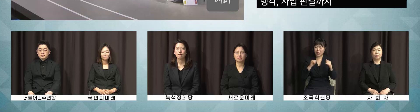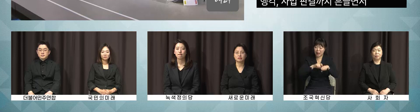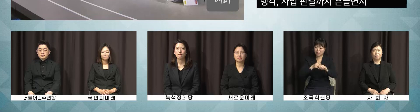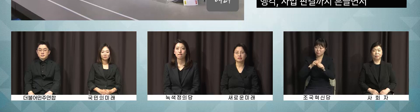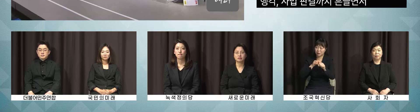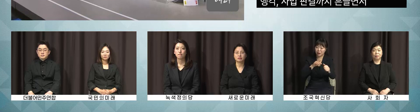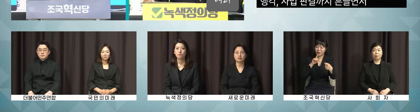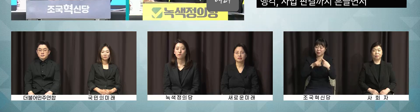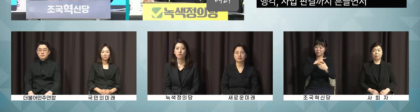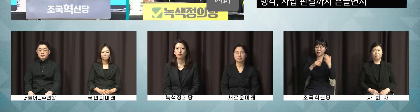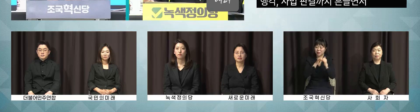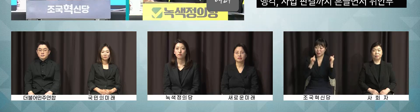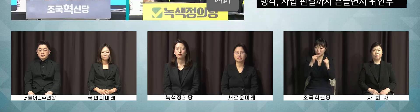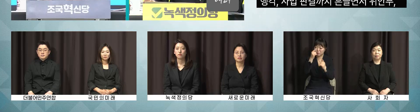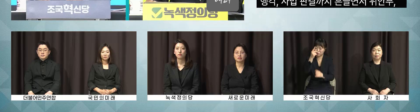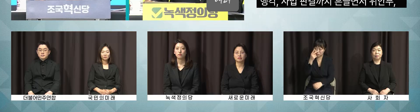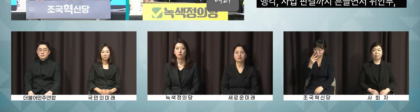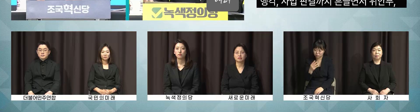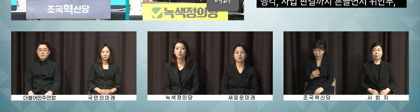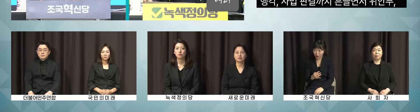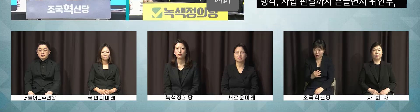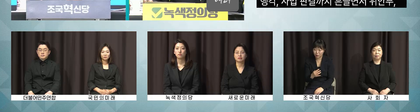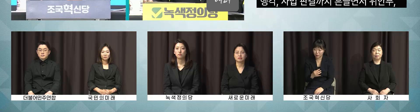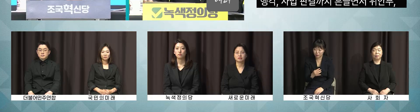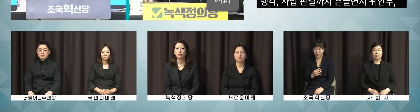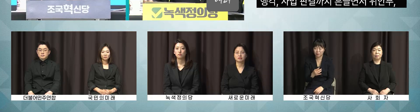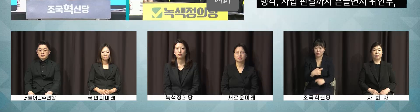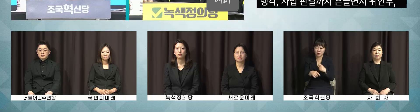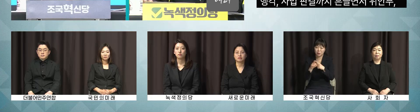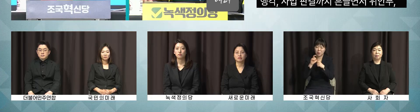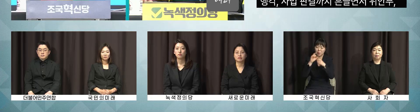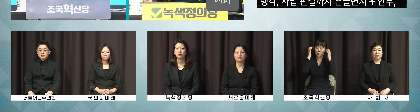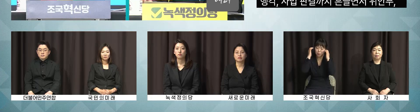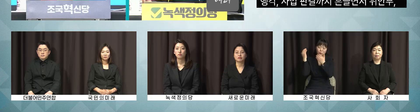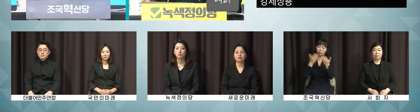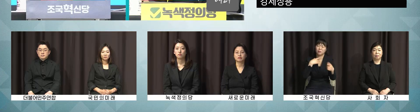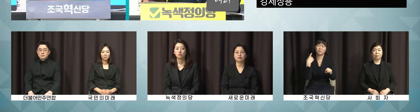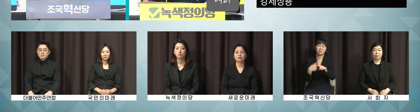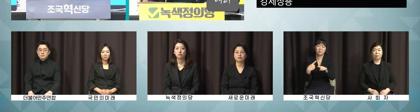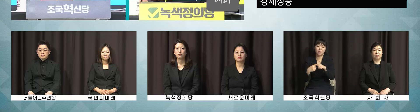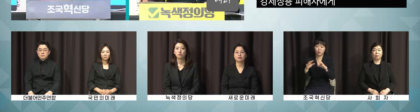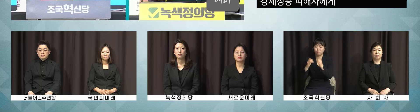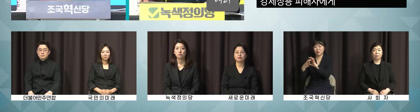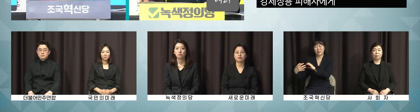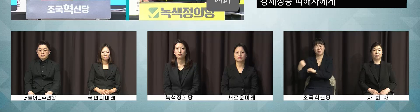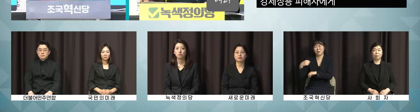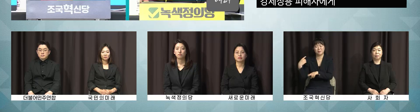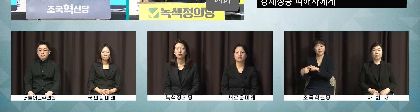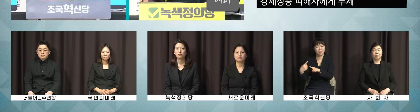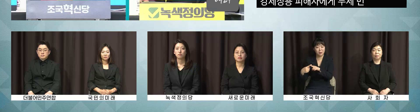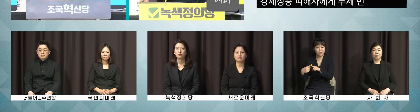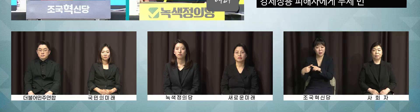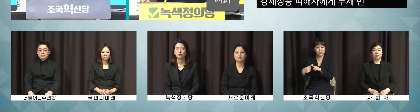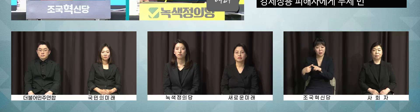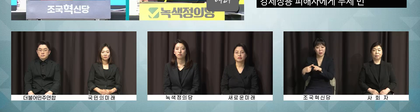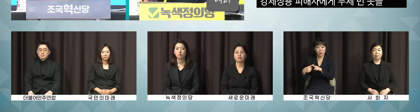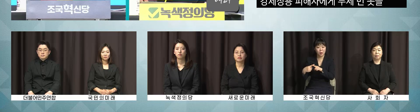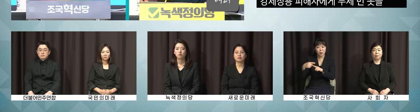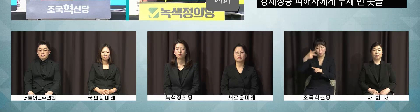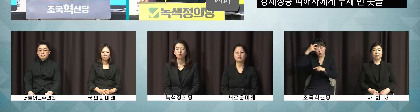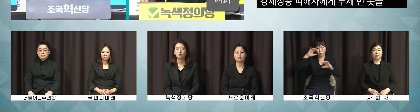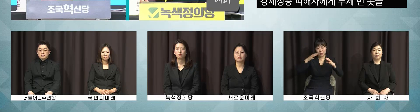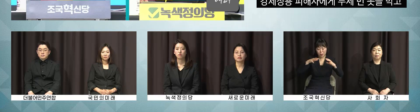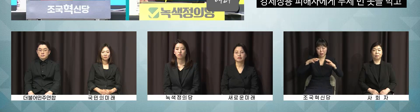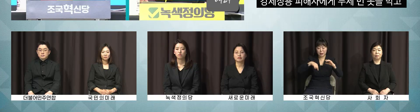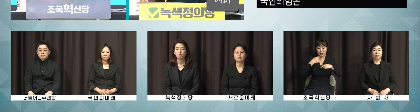강제징용 피해자들에게 두 번, 세 번 못을 박습니다. 국민의힘은 한술 더 뜹니다. 조선은 일본이 망하게 한 게 아니라 스스로